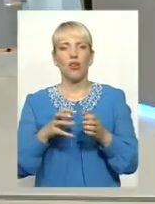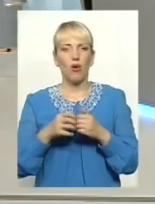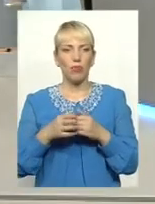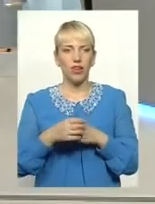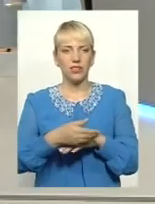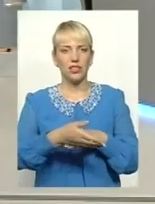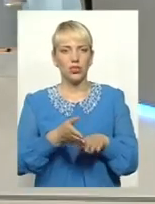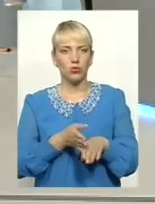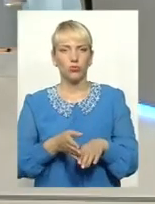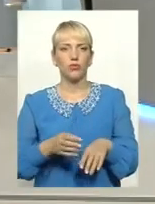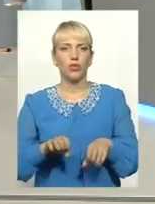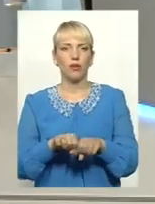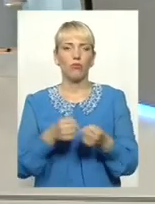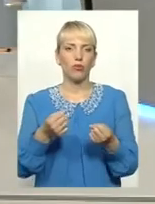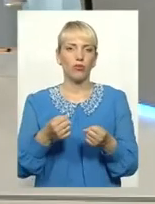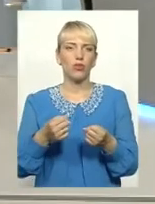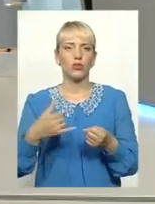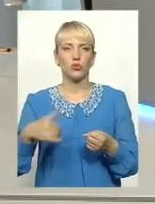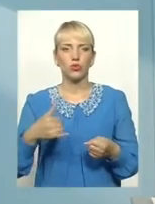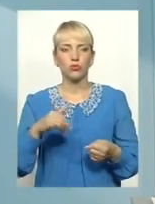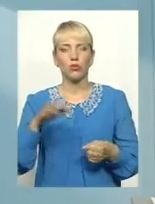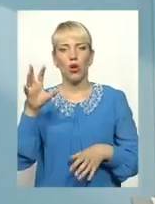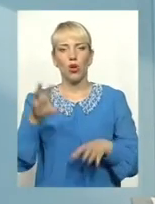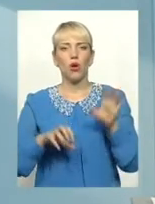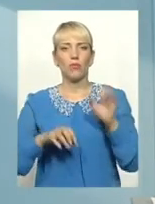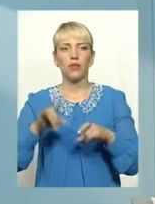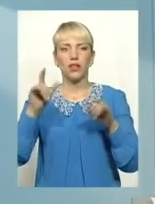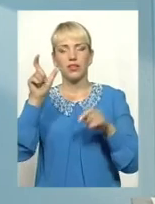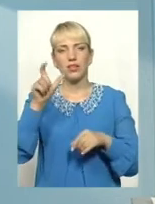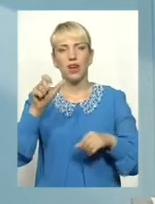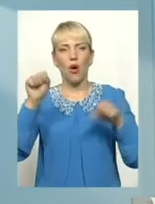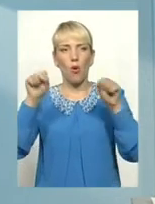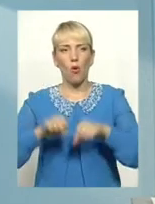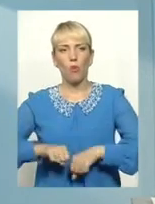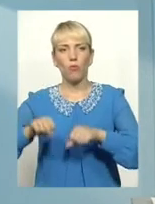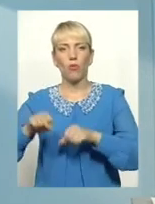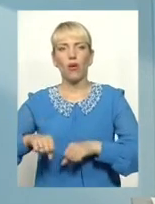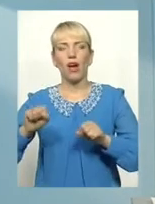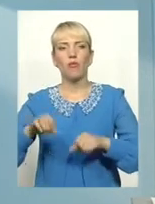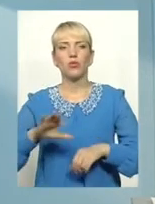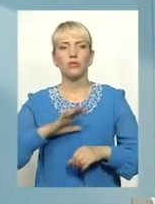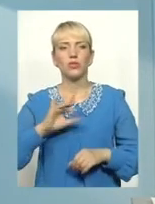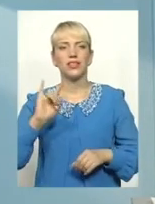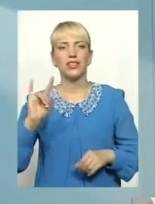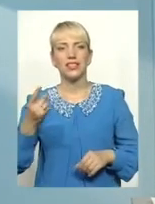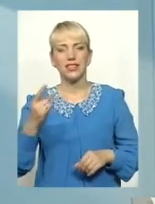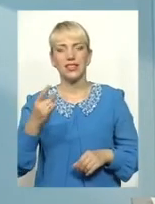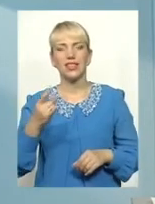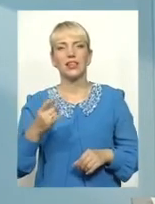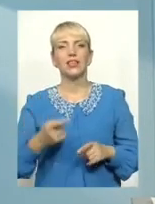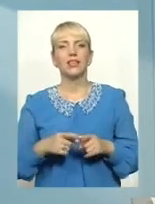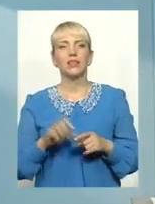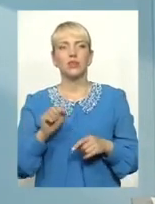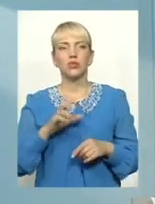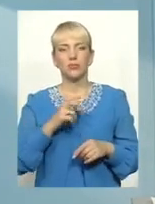туфлі, подерті обої, а можливо і дитина якось там попригрозить і десь воно десь покаже зуби. І